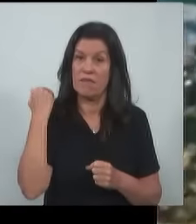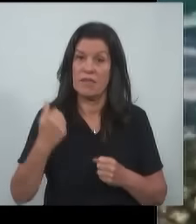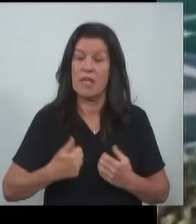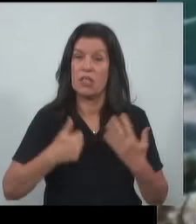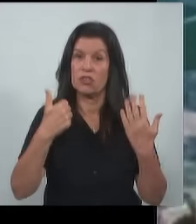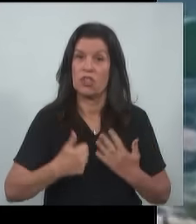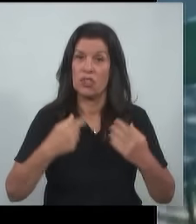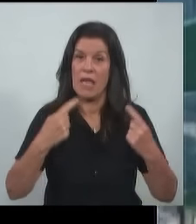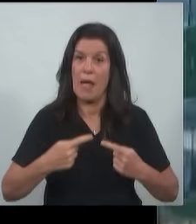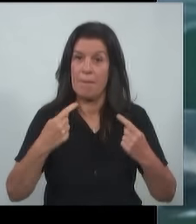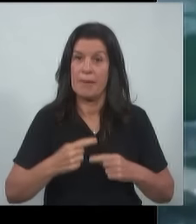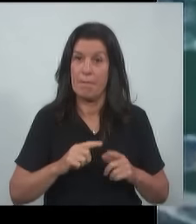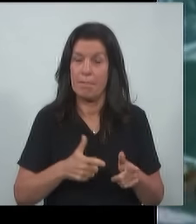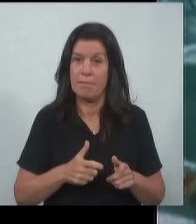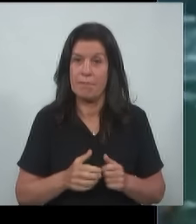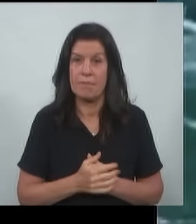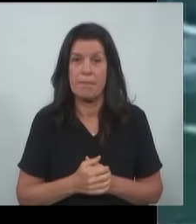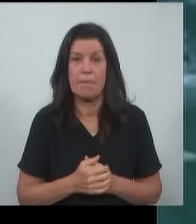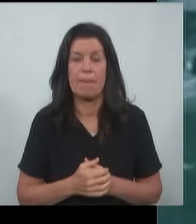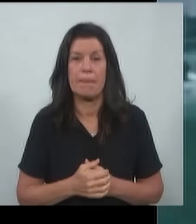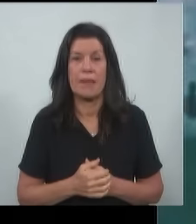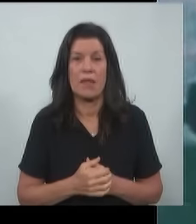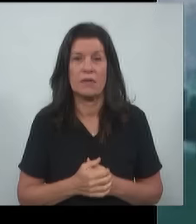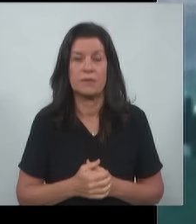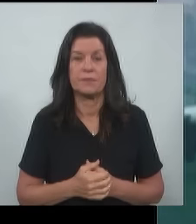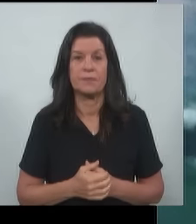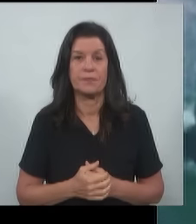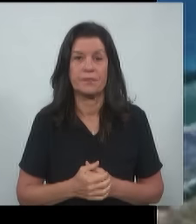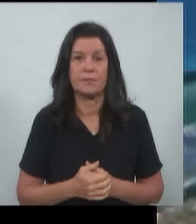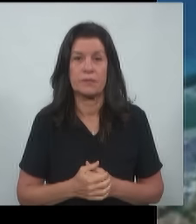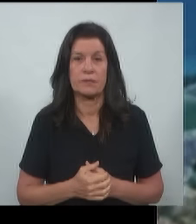diese Siedlungen 19 Jahre lang von den Golanhöhen durch das Visier ihrer